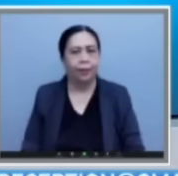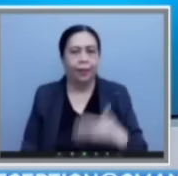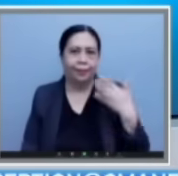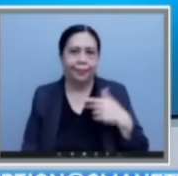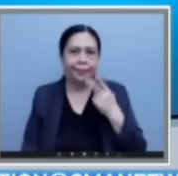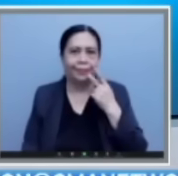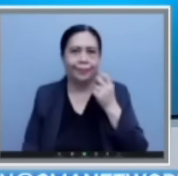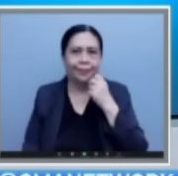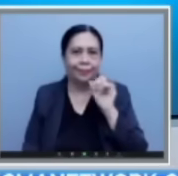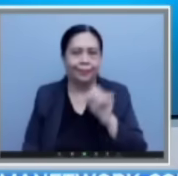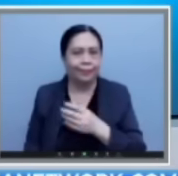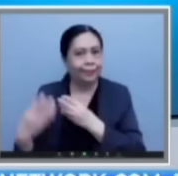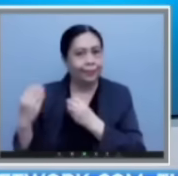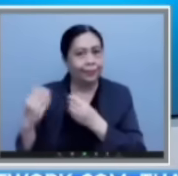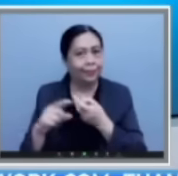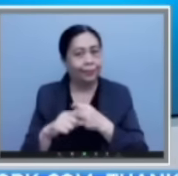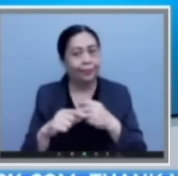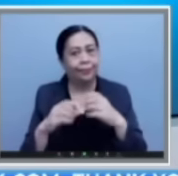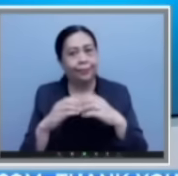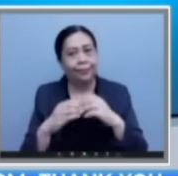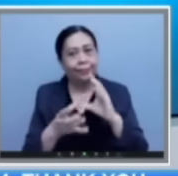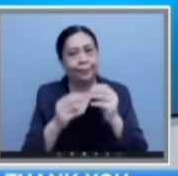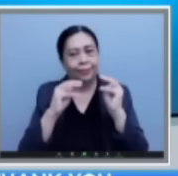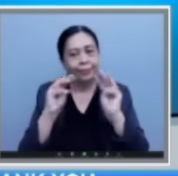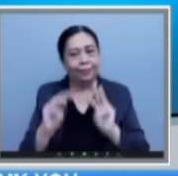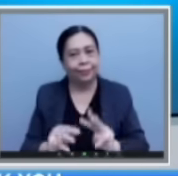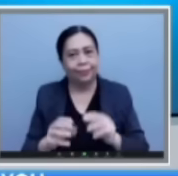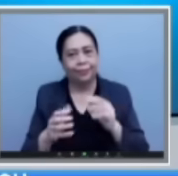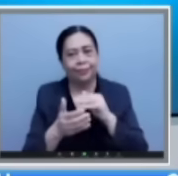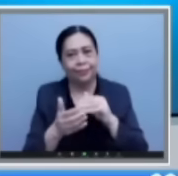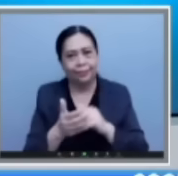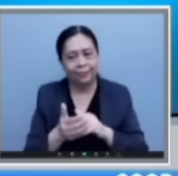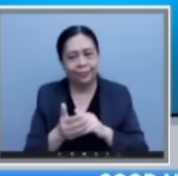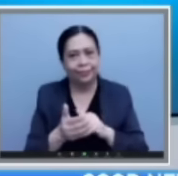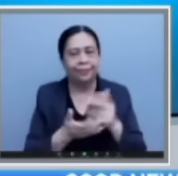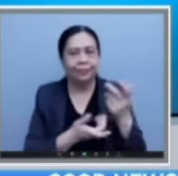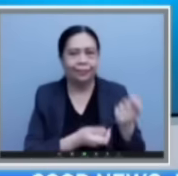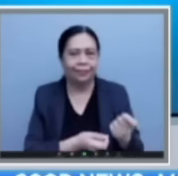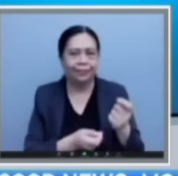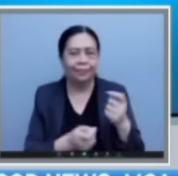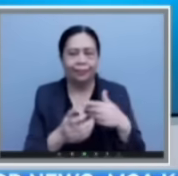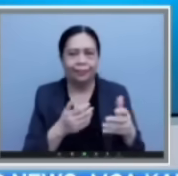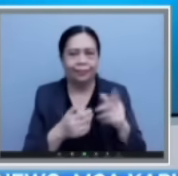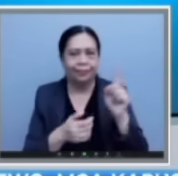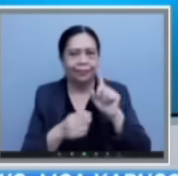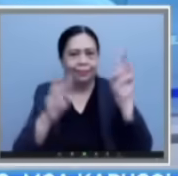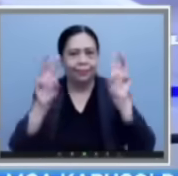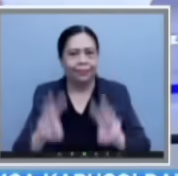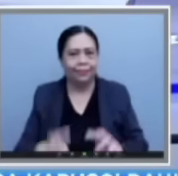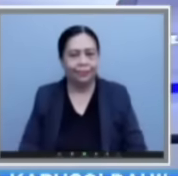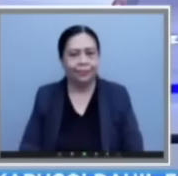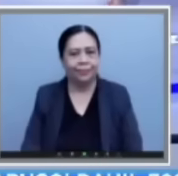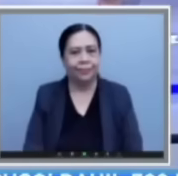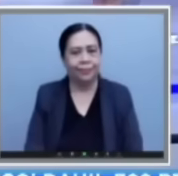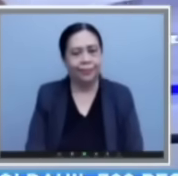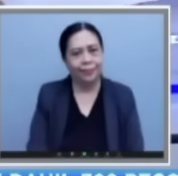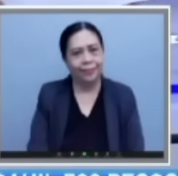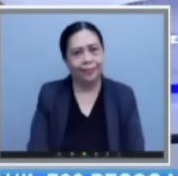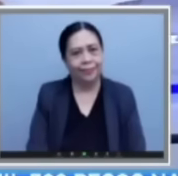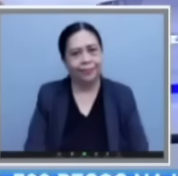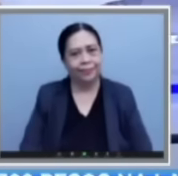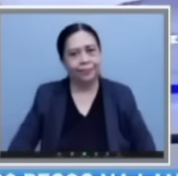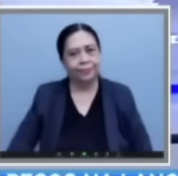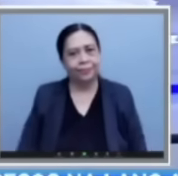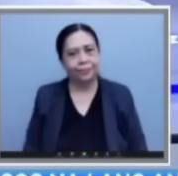Iyan ang latest mula sa gemy integrated L weather Center maasahan ano man ang panahon hindi